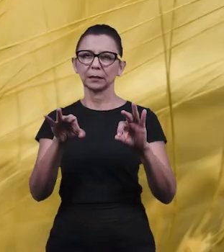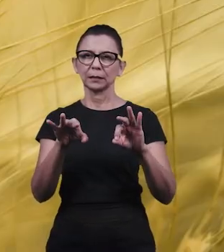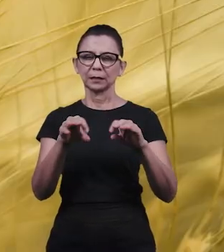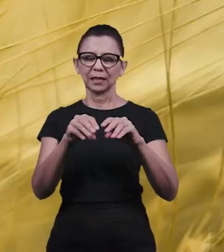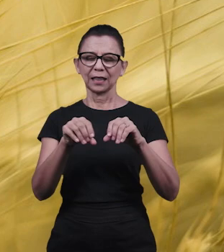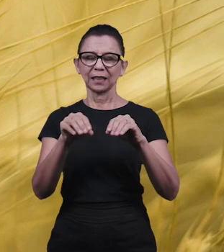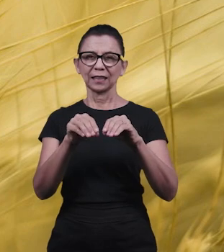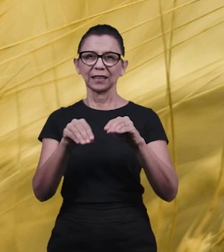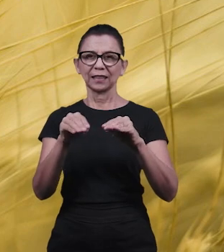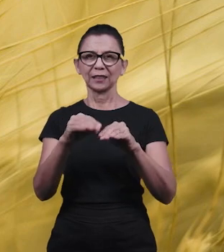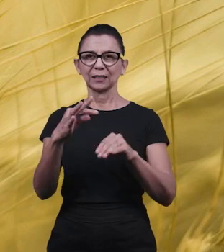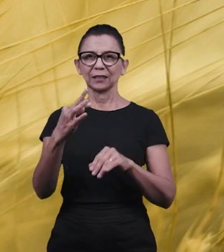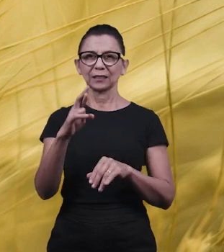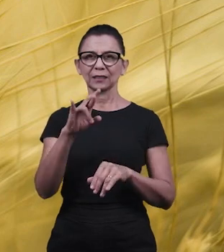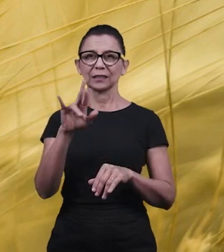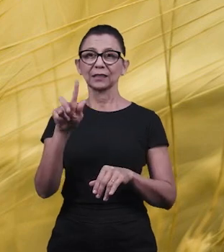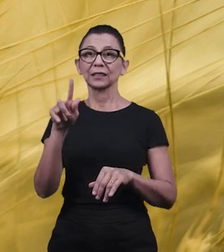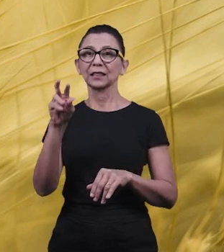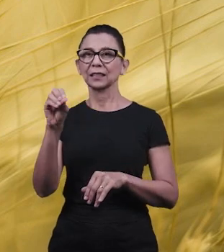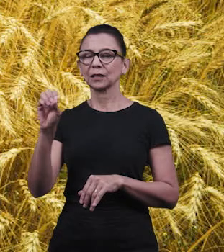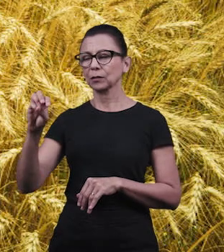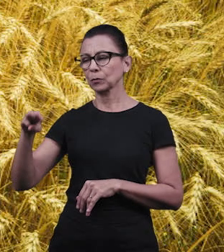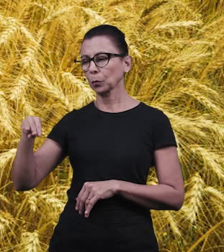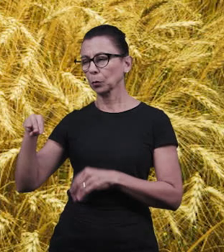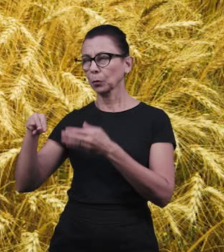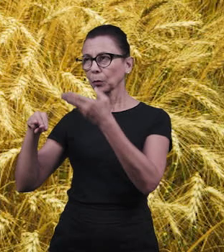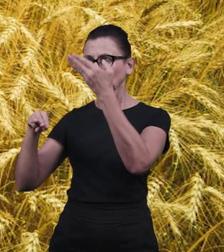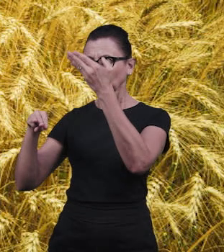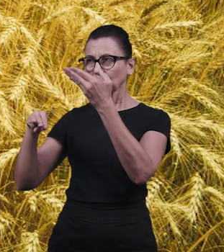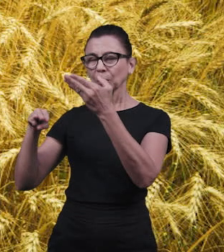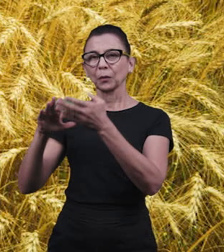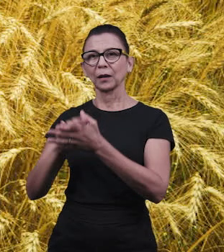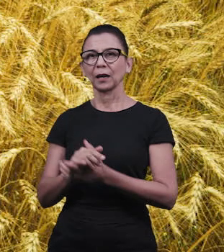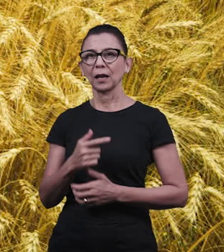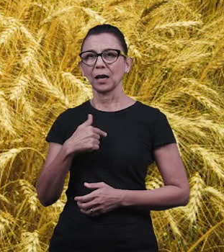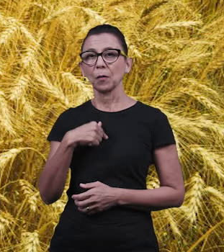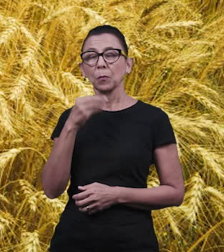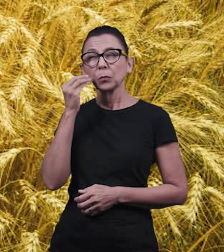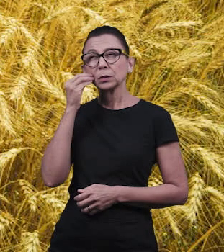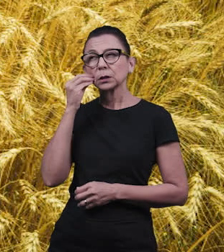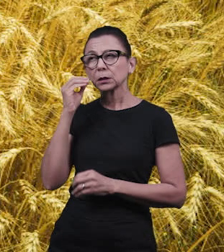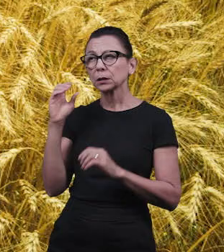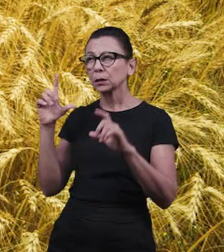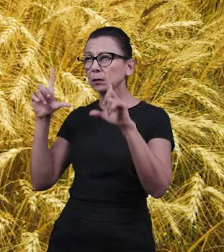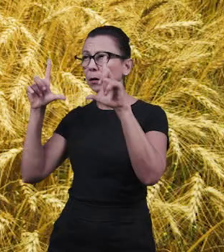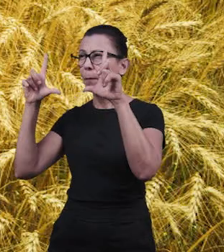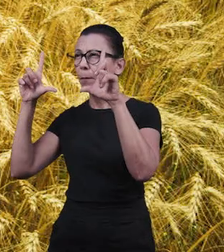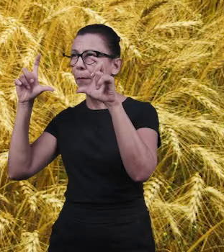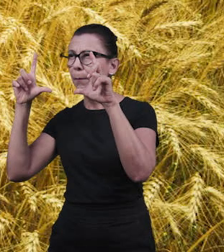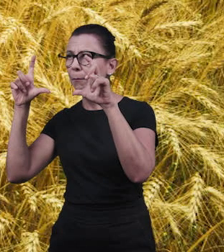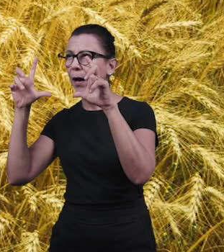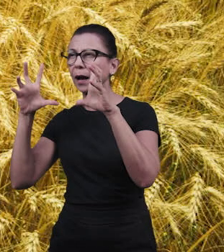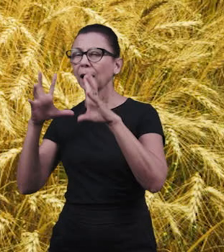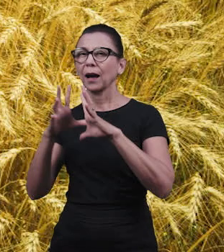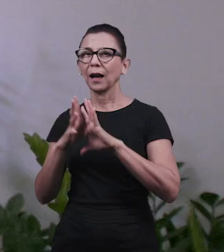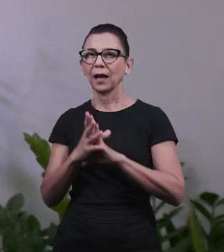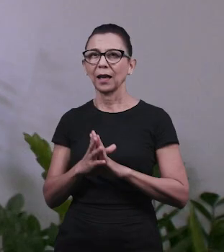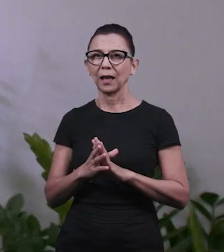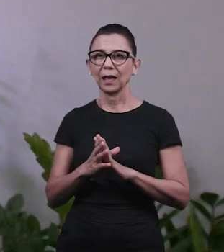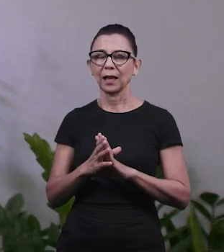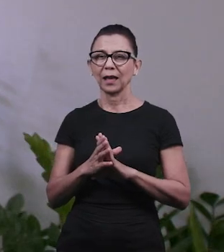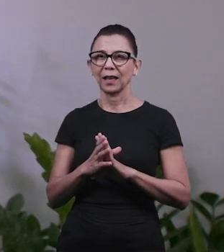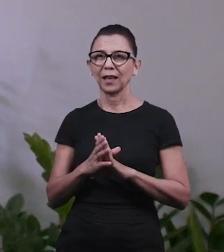муки, пшеничной муки. Я делала эти фотографии, когда мы ездили на юг. Но